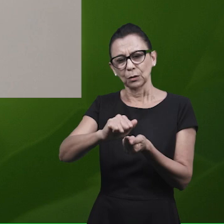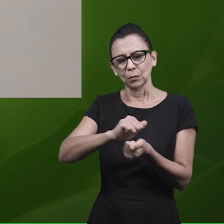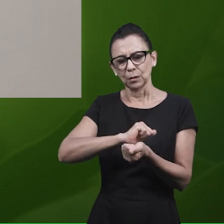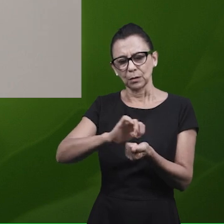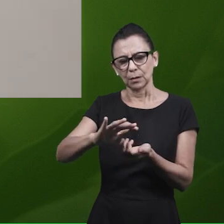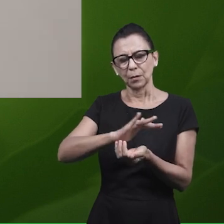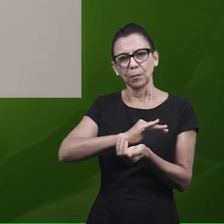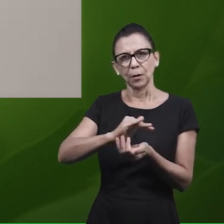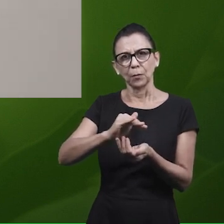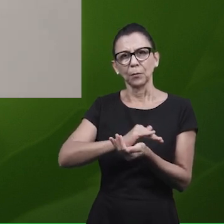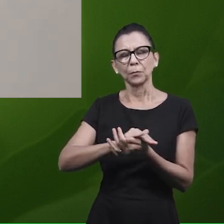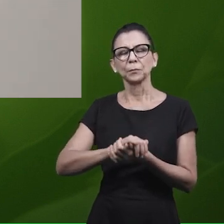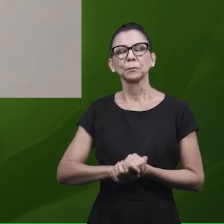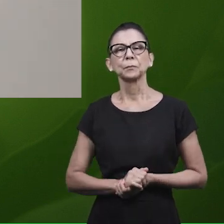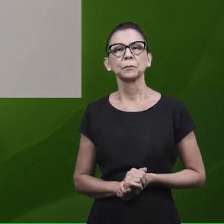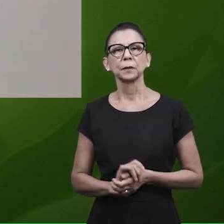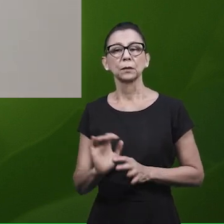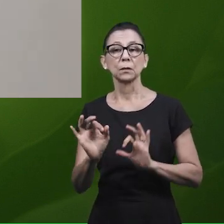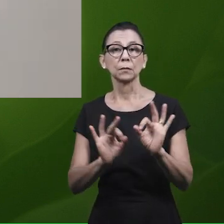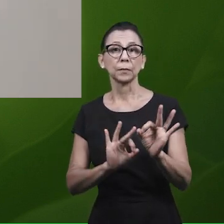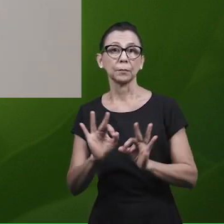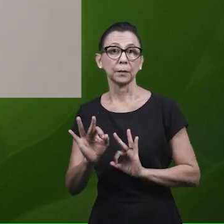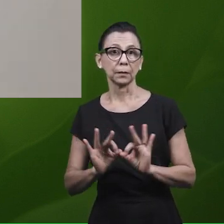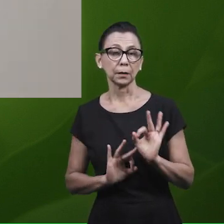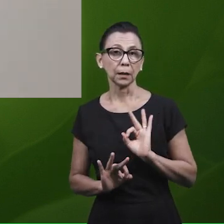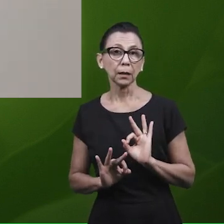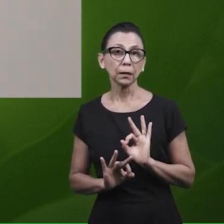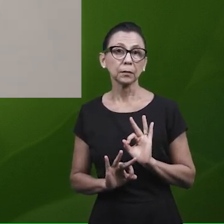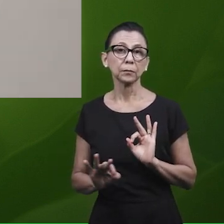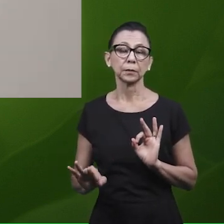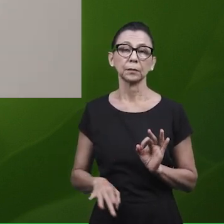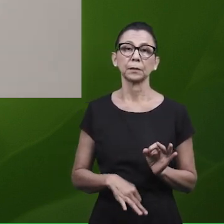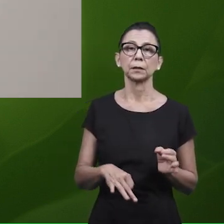que le savon puisse être produit, nous devons